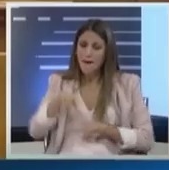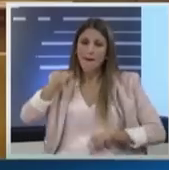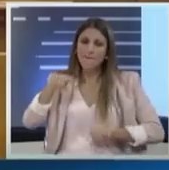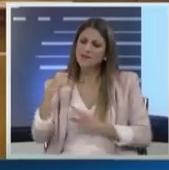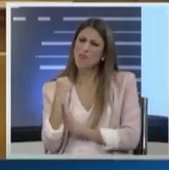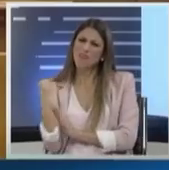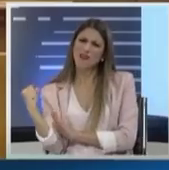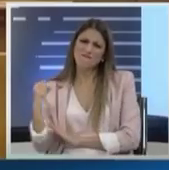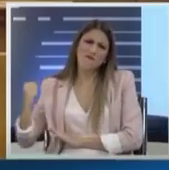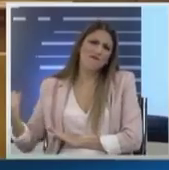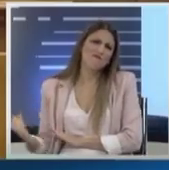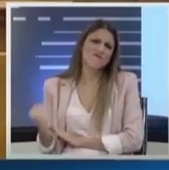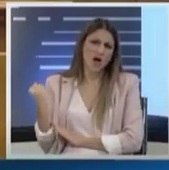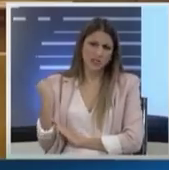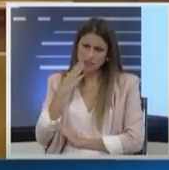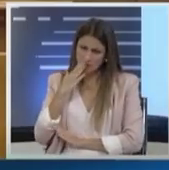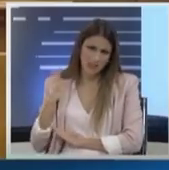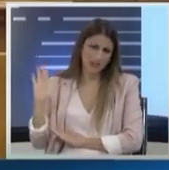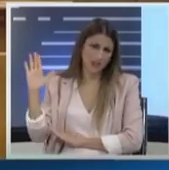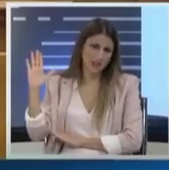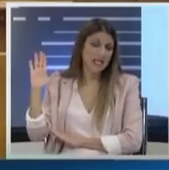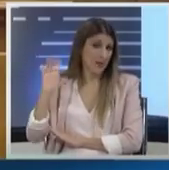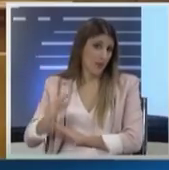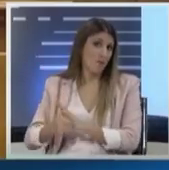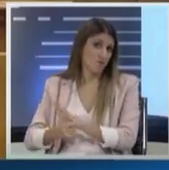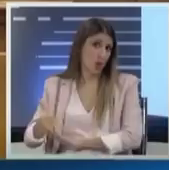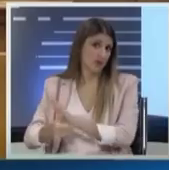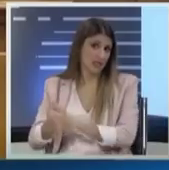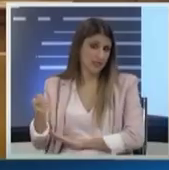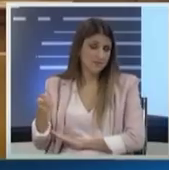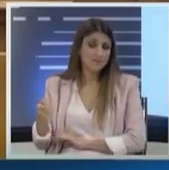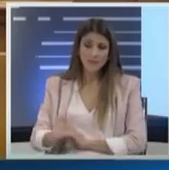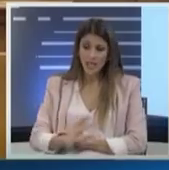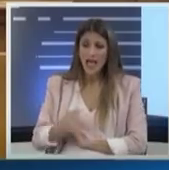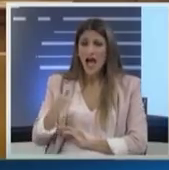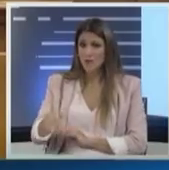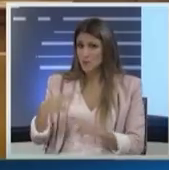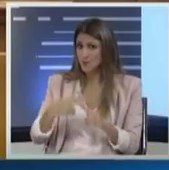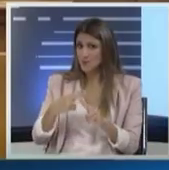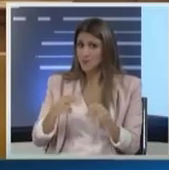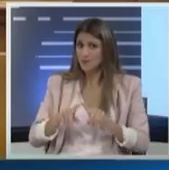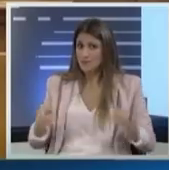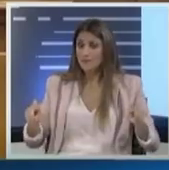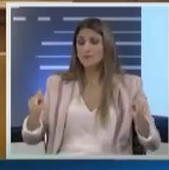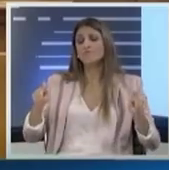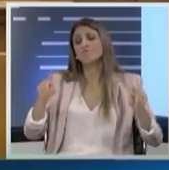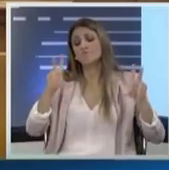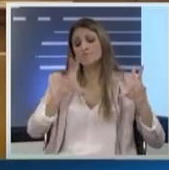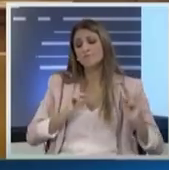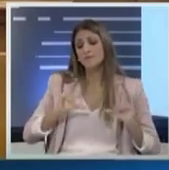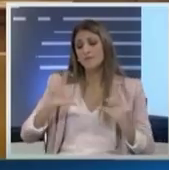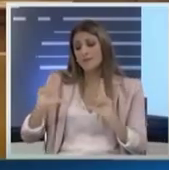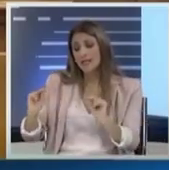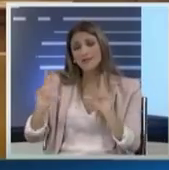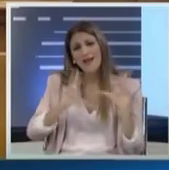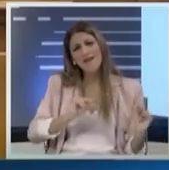ακραίες δεξιές θέσεις για το ζήτημα του προσφυγικού στην Ευρώπη, στο τέλος της ημέρας, είναι και μια ταύτιση με όσους